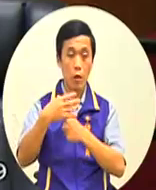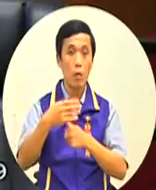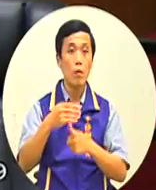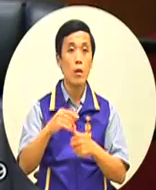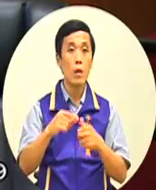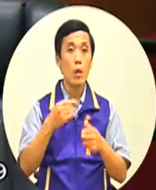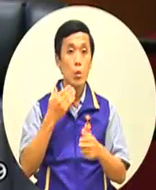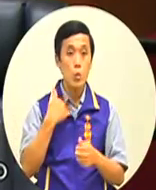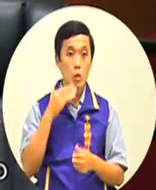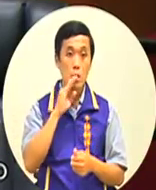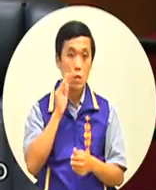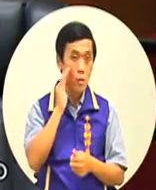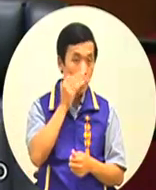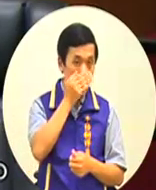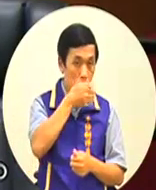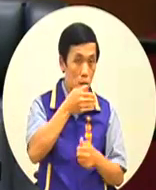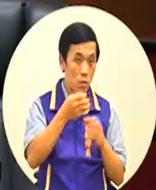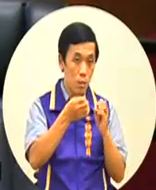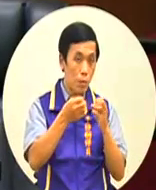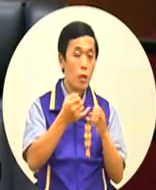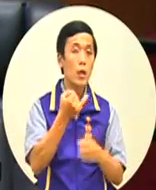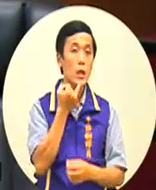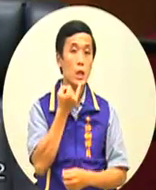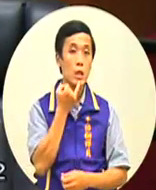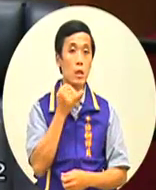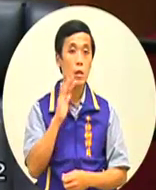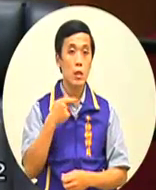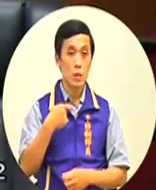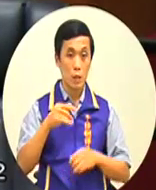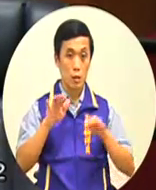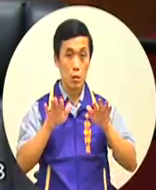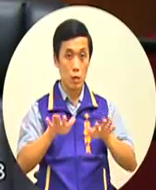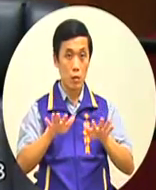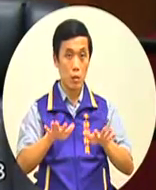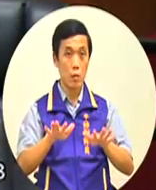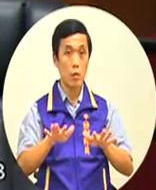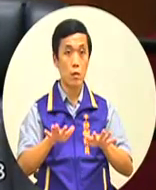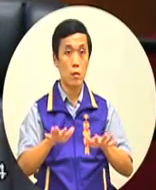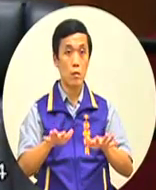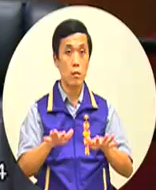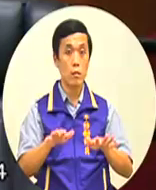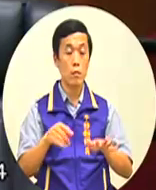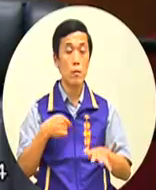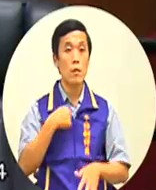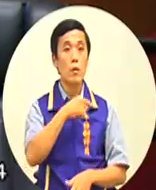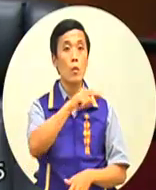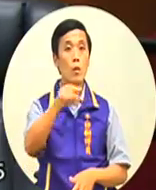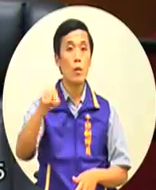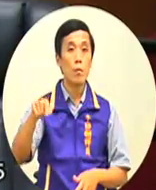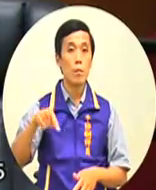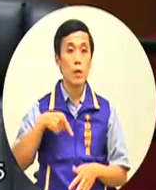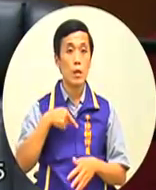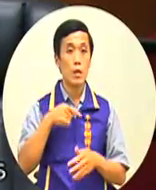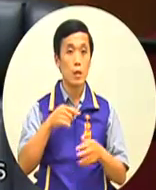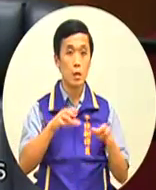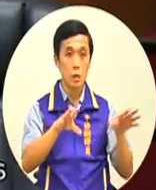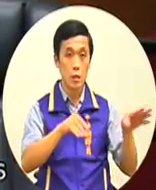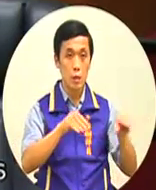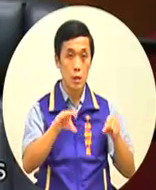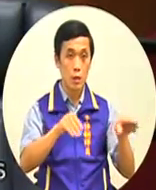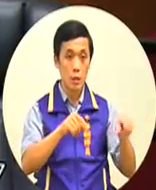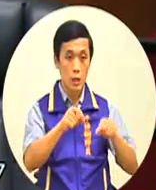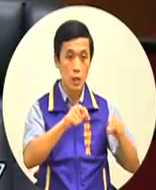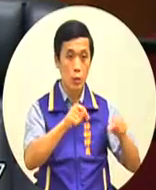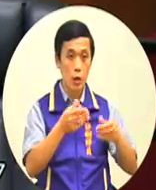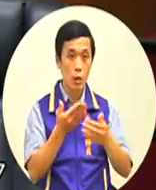私下沟通也可以。但是我看了今天，我们送到市长室的